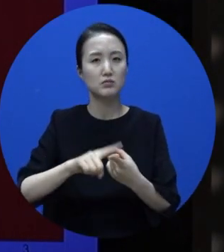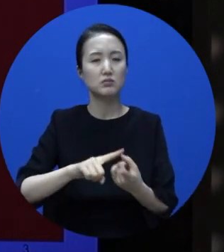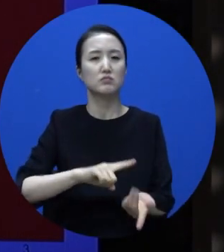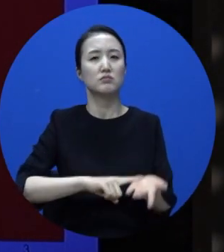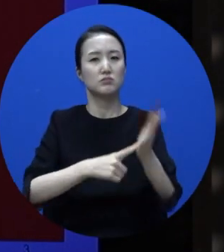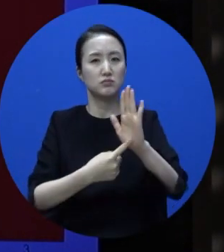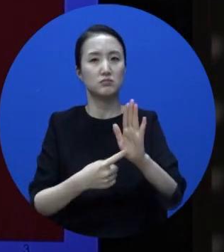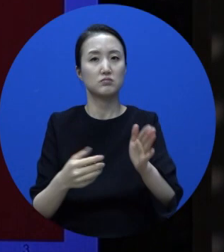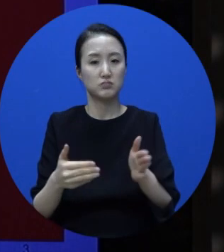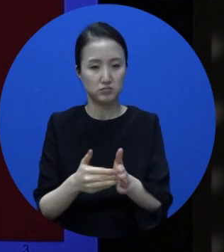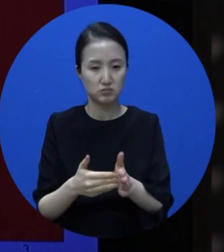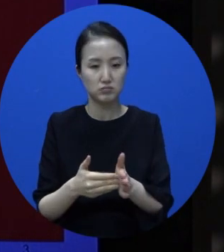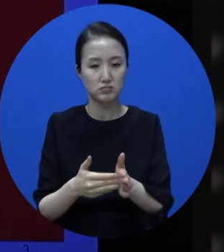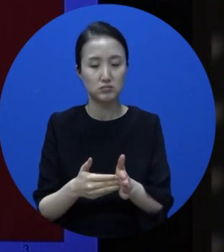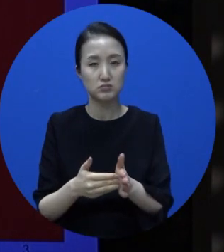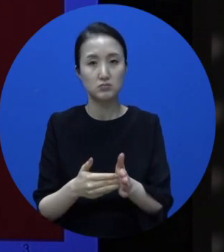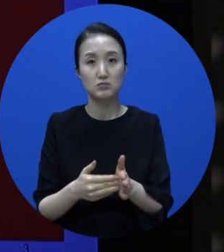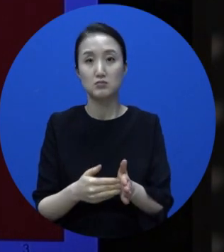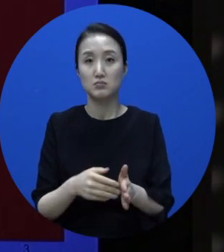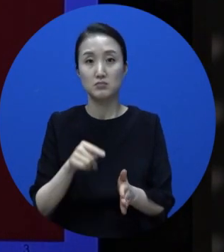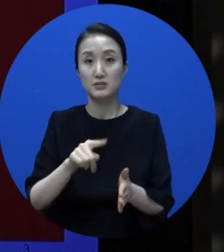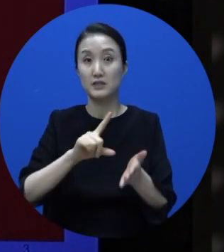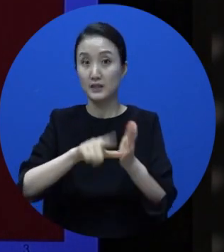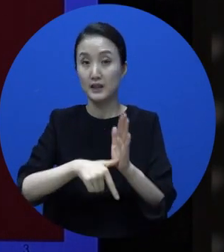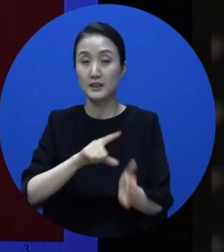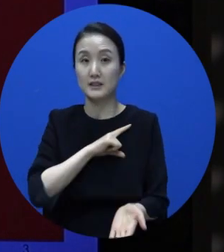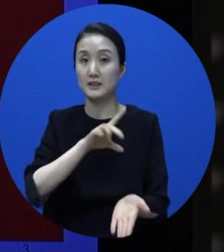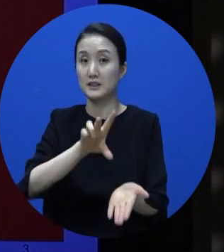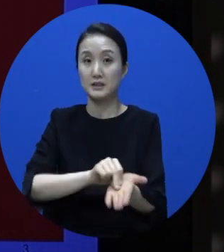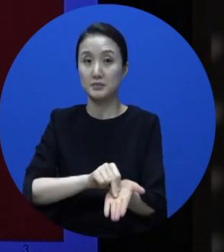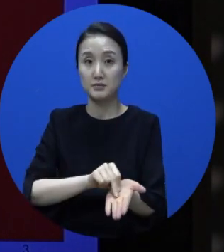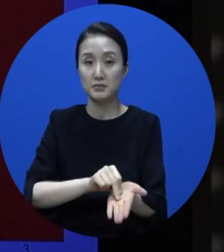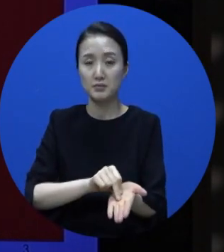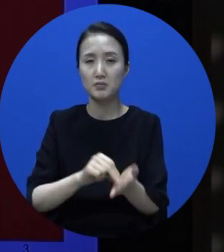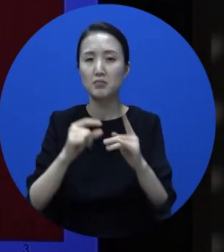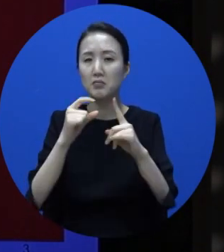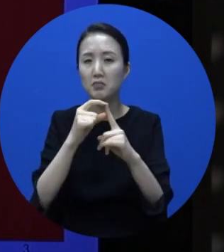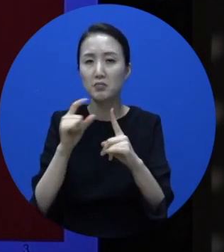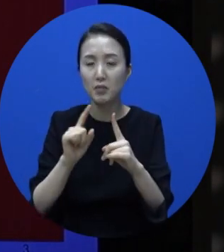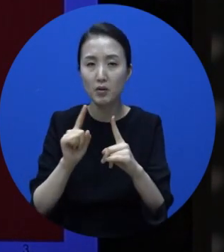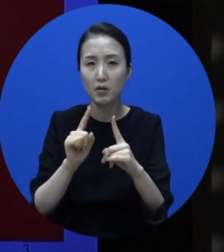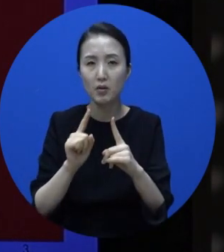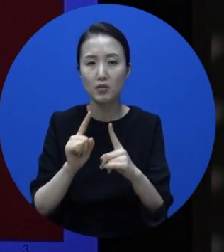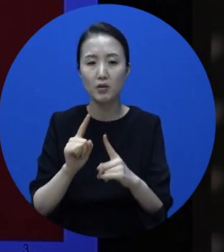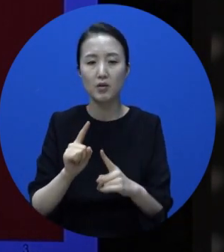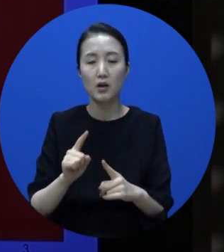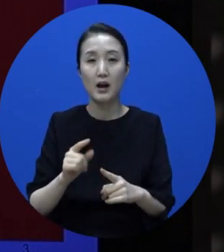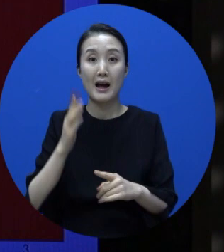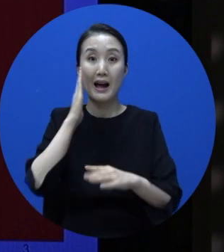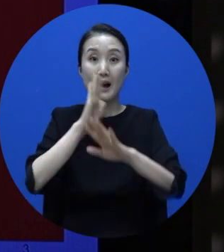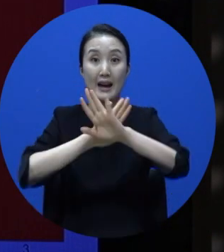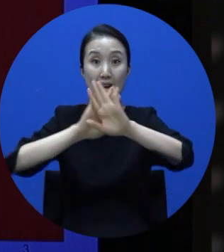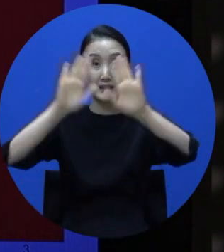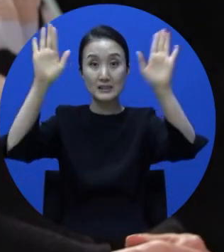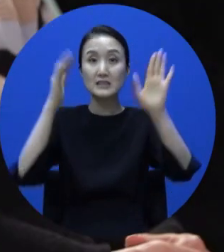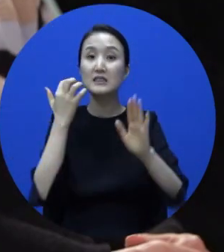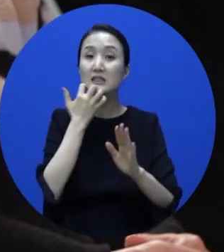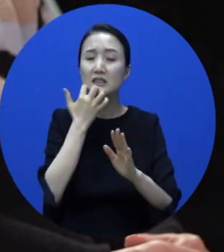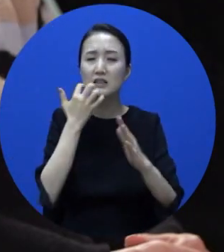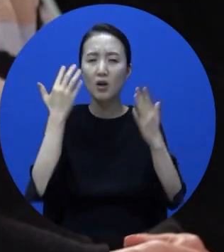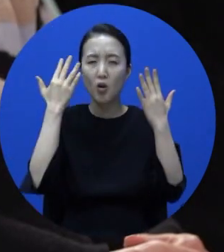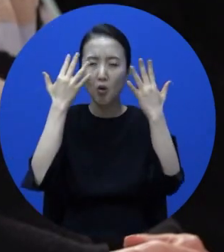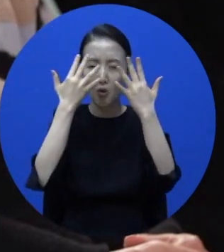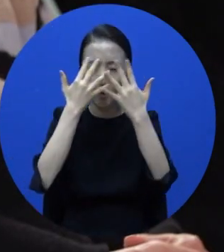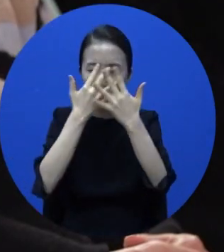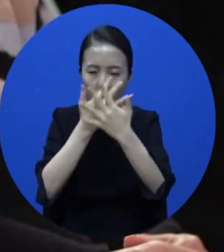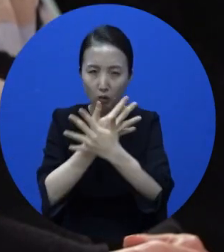보고서 의 부재를 뭐라고 했냐면 다크닝 스 카 이 스 어두워지는 하늘 로 2019년